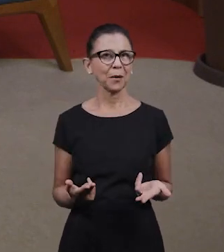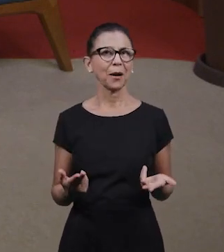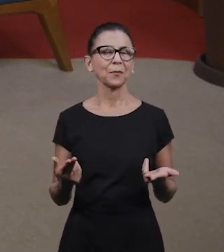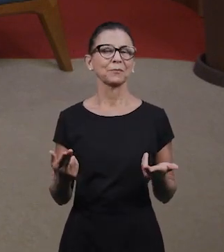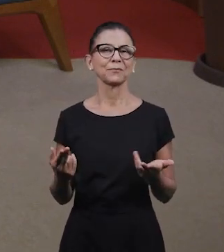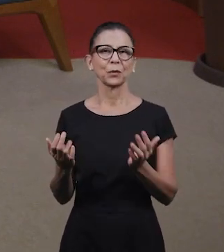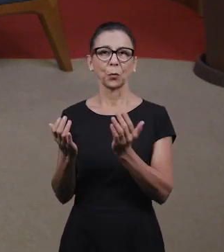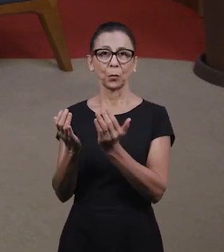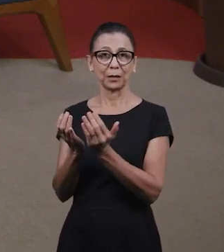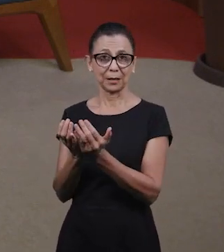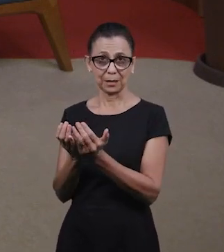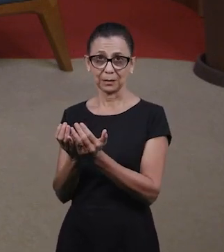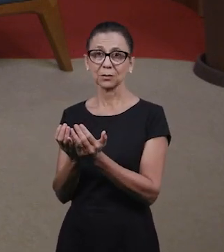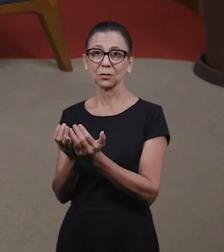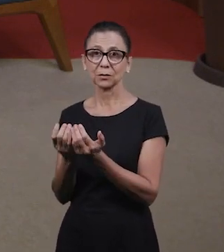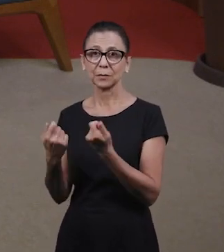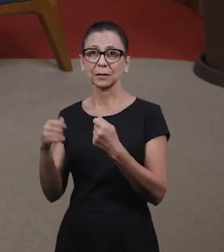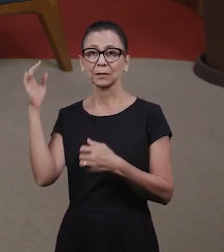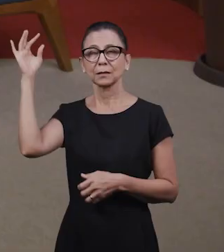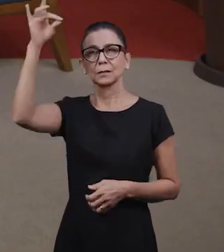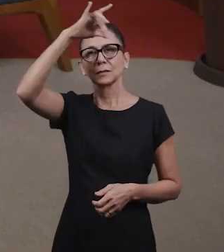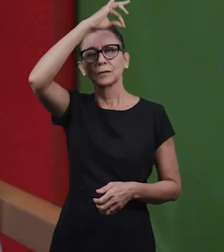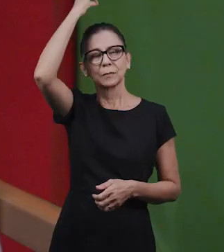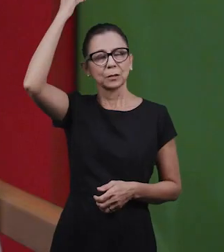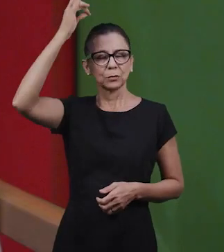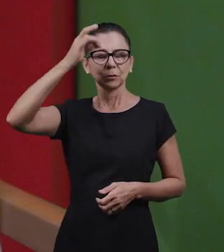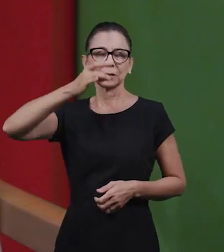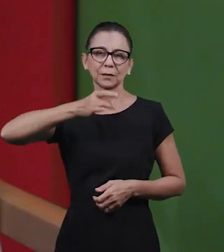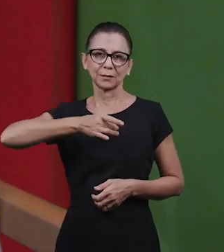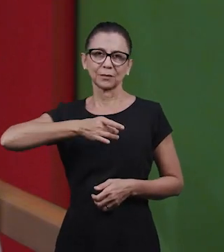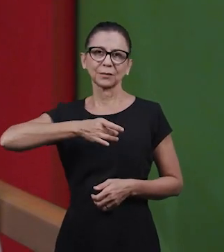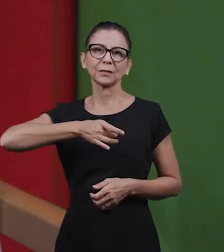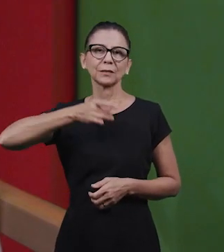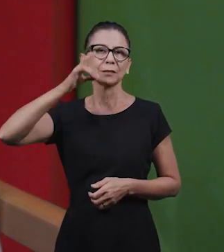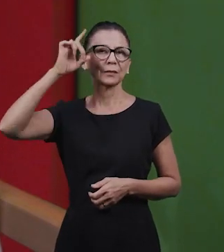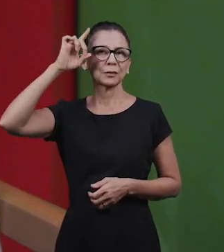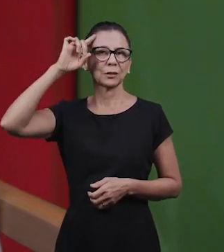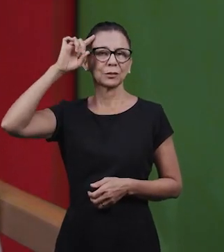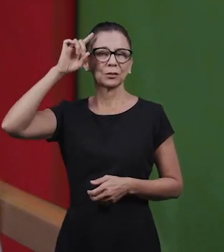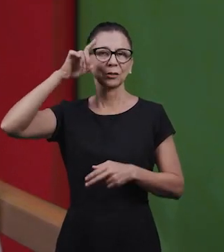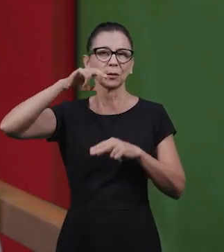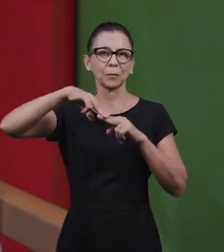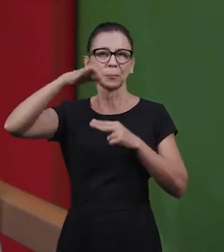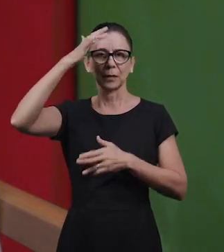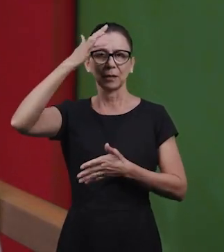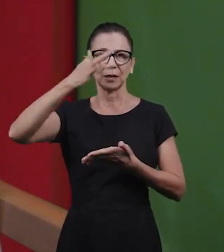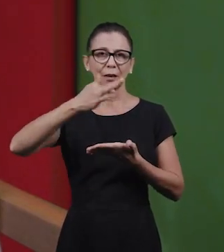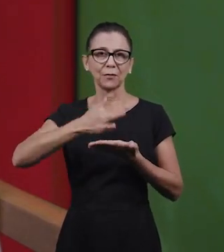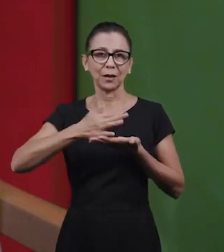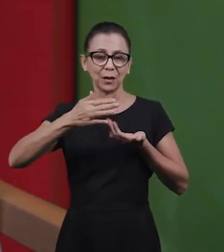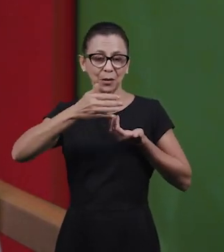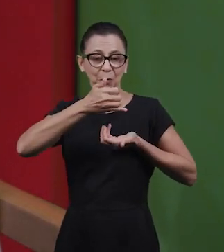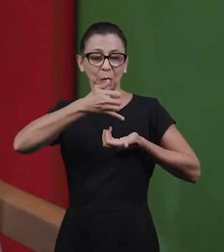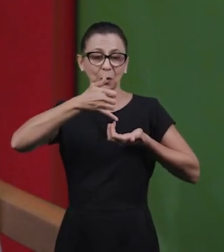toujours allumée, nourrie avec l'huile. Et c'est par la foi que nous faisons cette expérience. L'huile est là, l'huile est versée. C'est